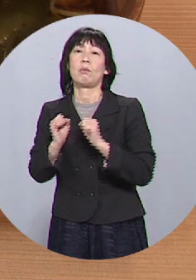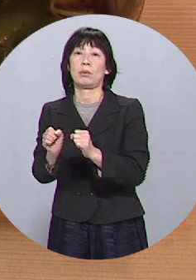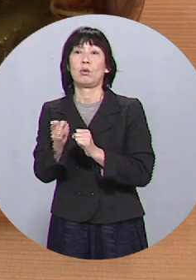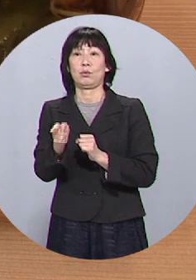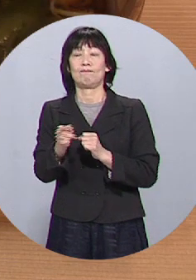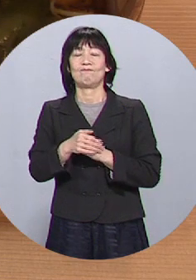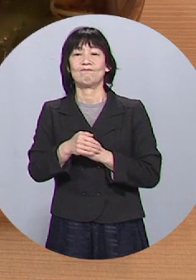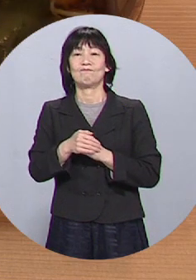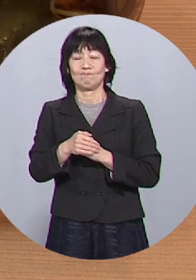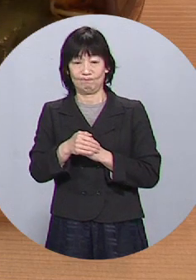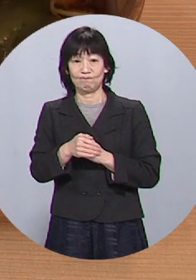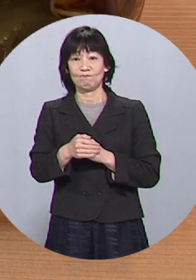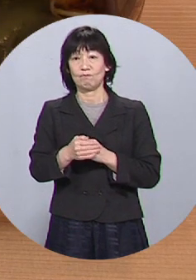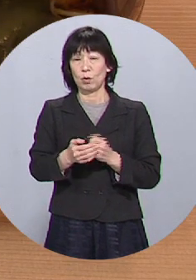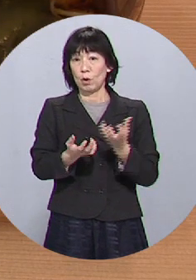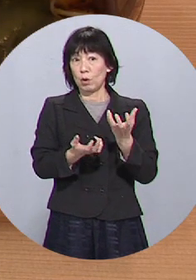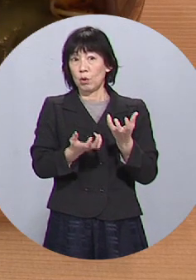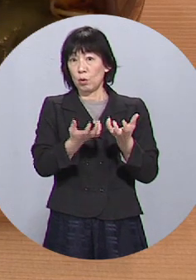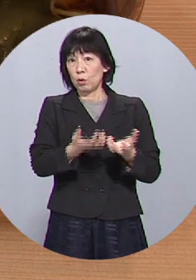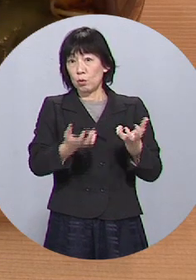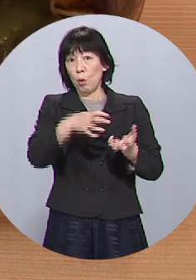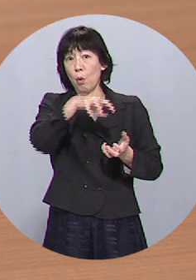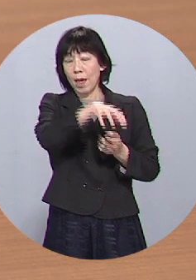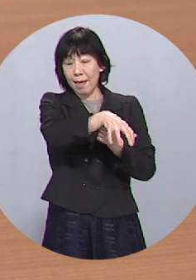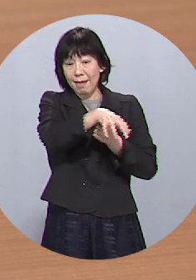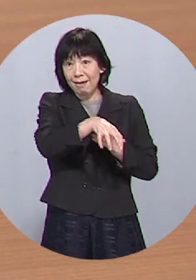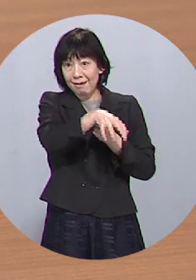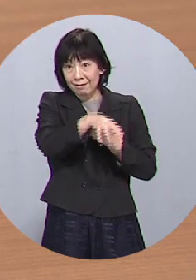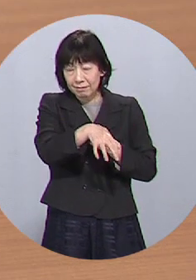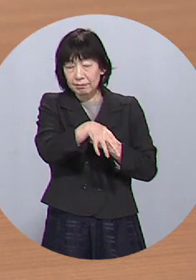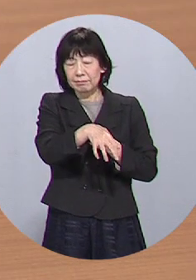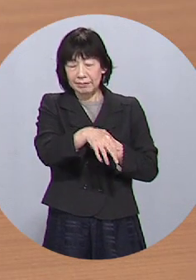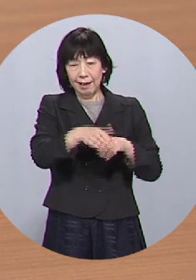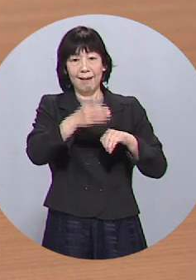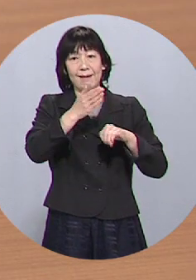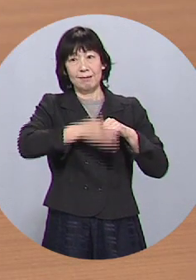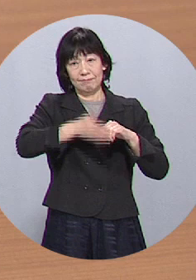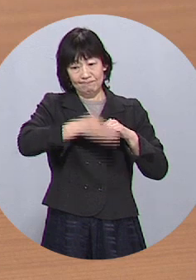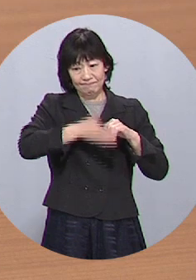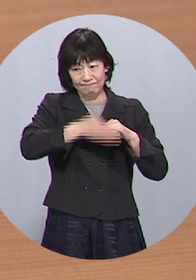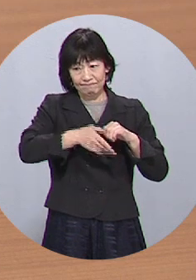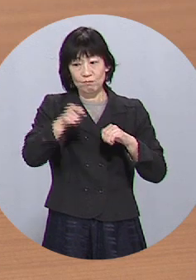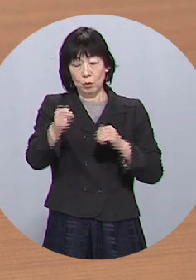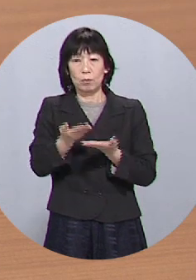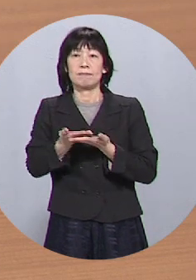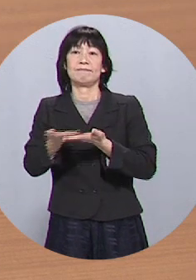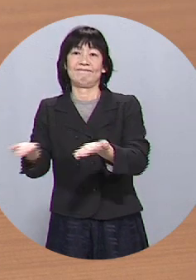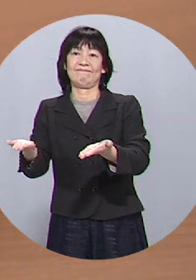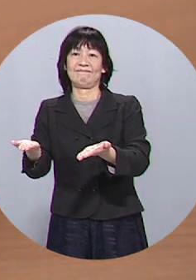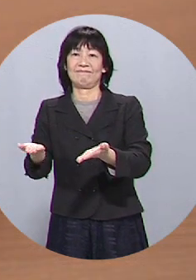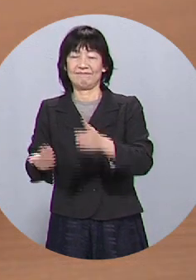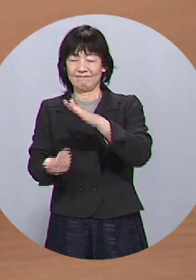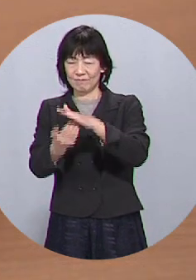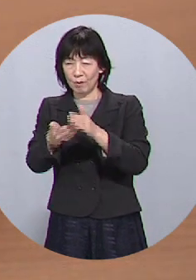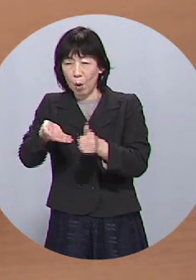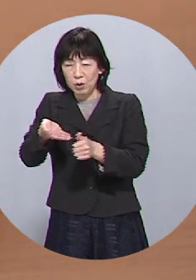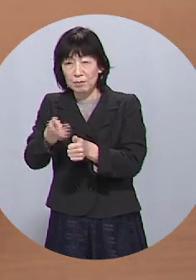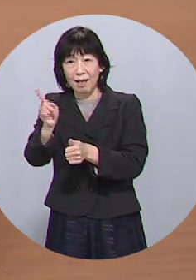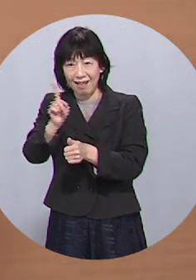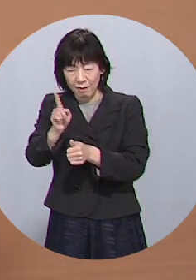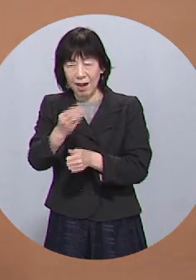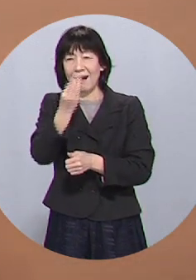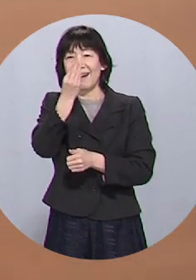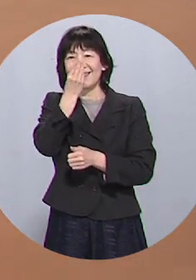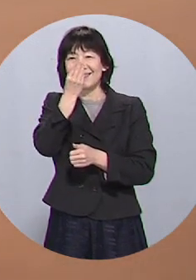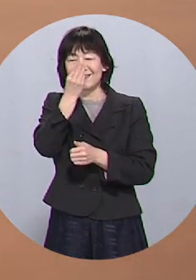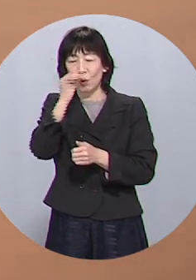カフェでは農園で栽培した旬の野菜を入れて調理。なんといっても一押しなのが甘酸っぱく爽やかなイ